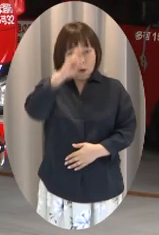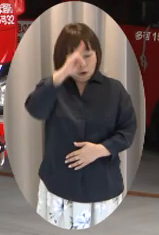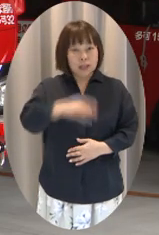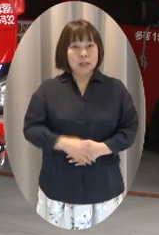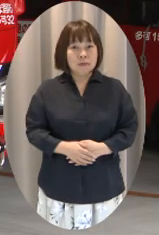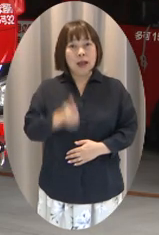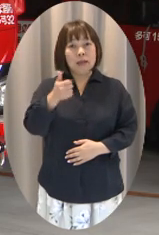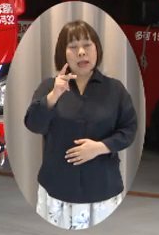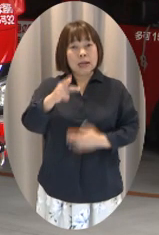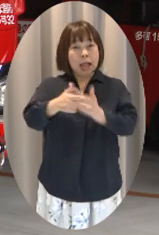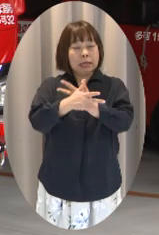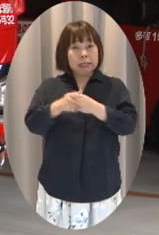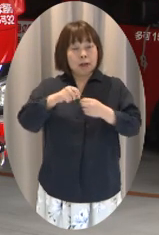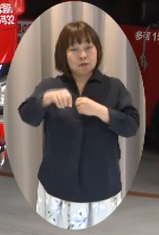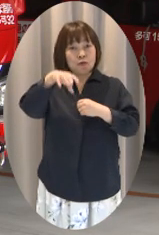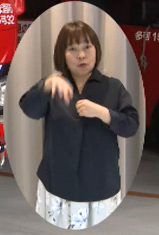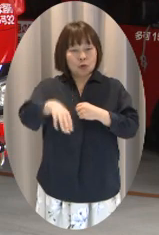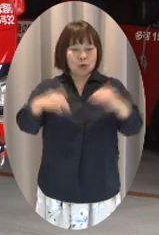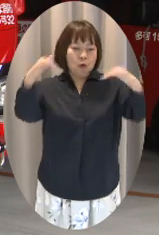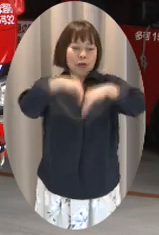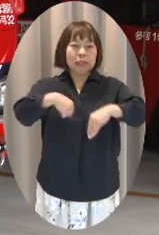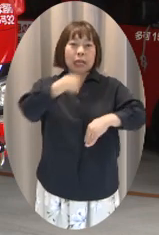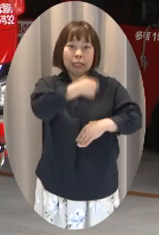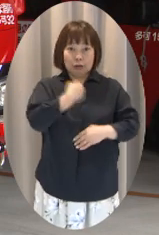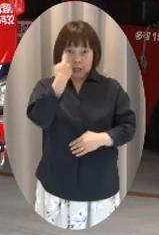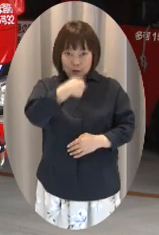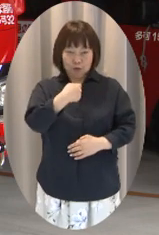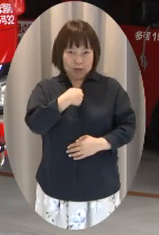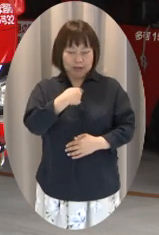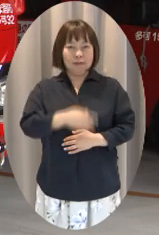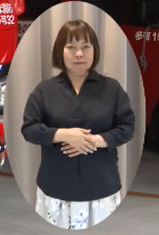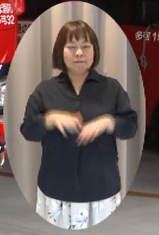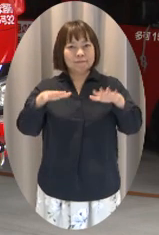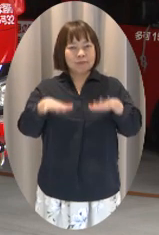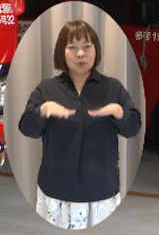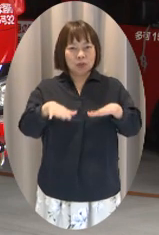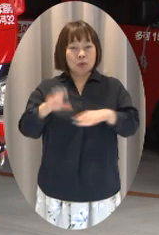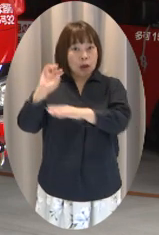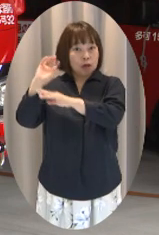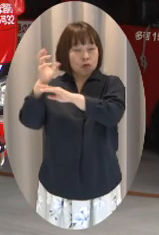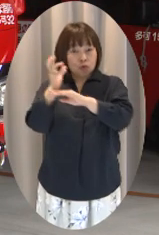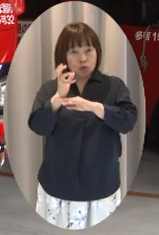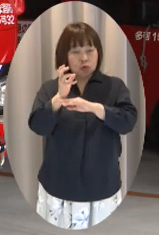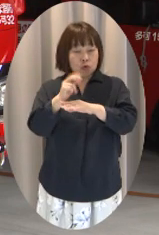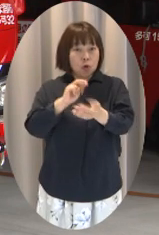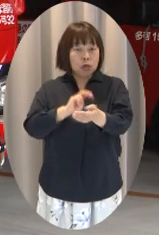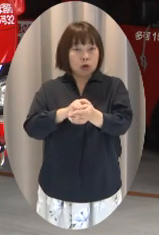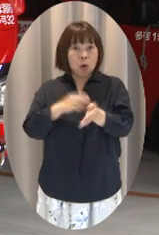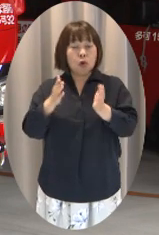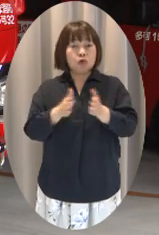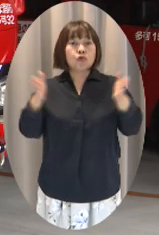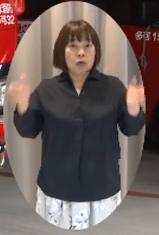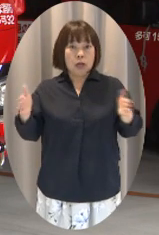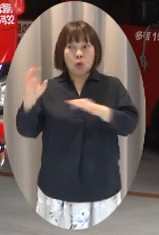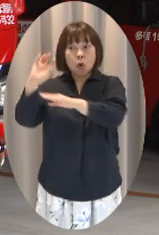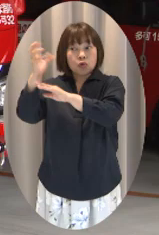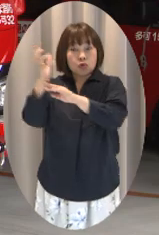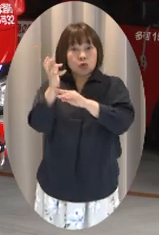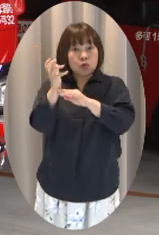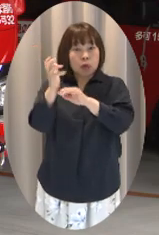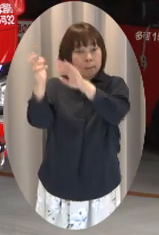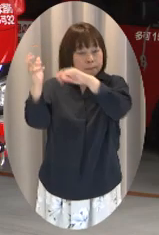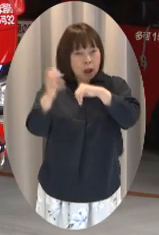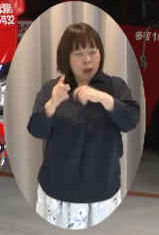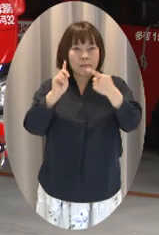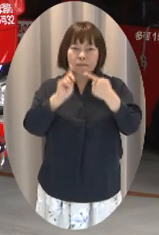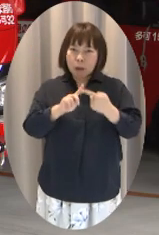こんにちは、高北出張所の谷口です。本日は救急医療習慣と救急車の適正利用